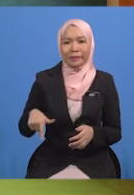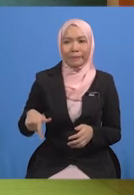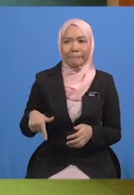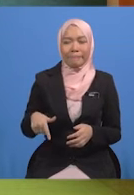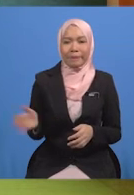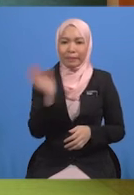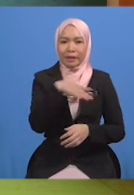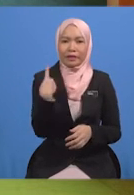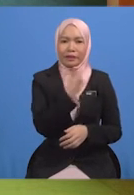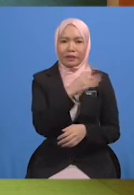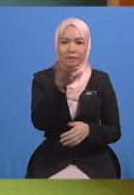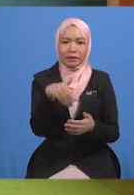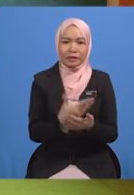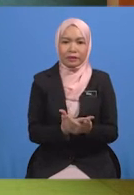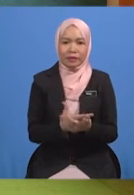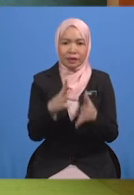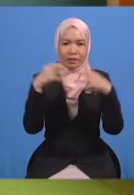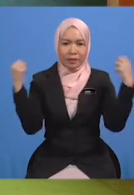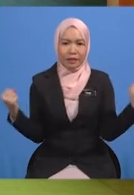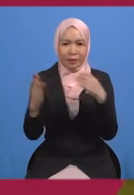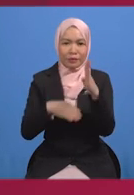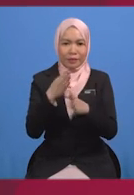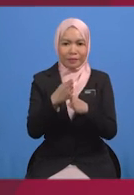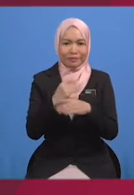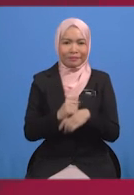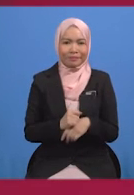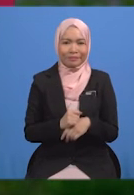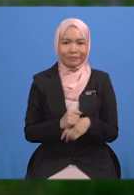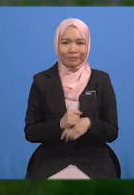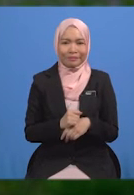sama-sama kita semua selamatkan bumi.